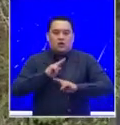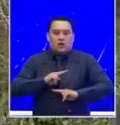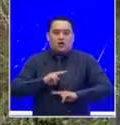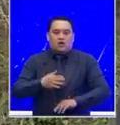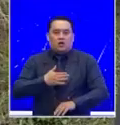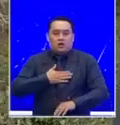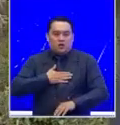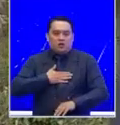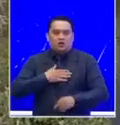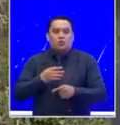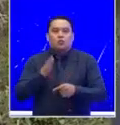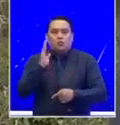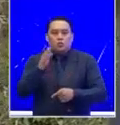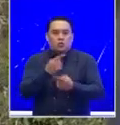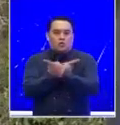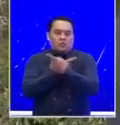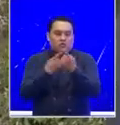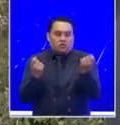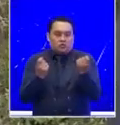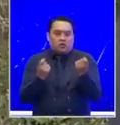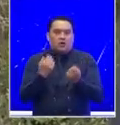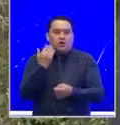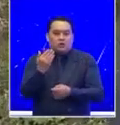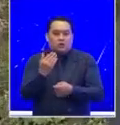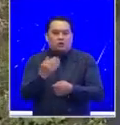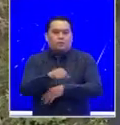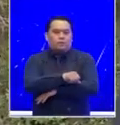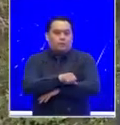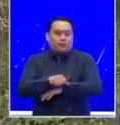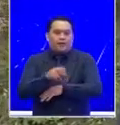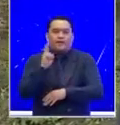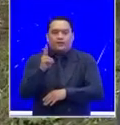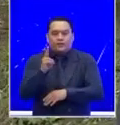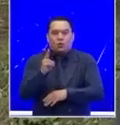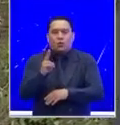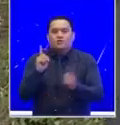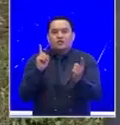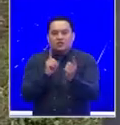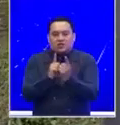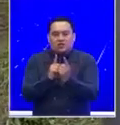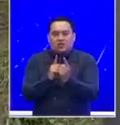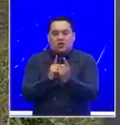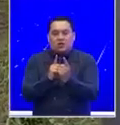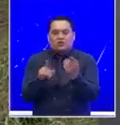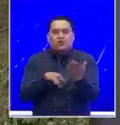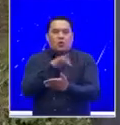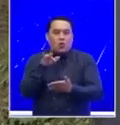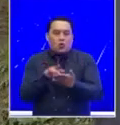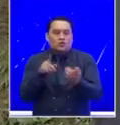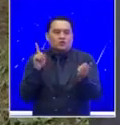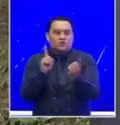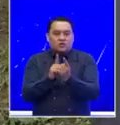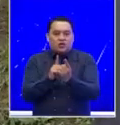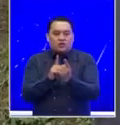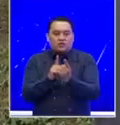как я, будут извещены. Они вас на границе, где кто на границе встретит, кто там в городе встретит, и вас